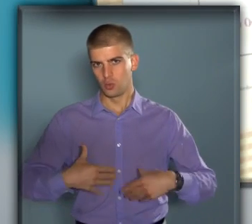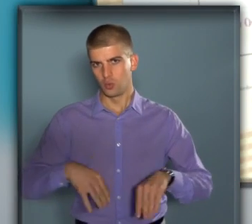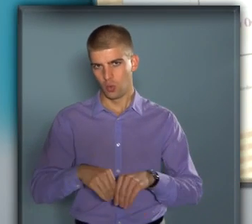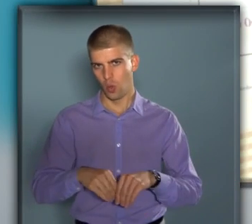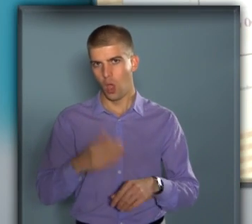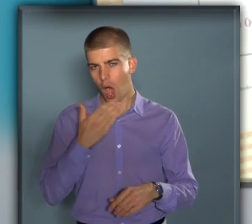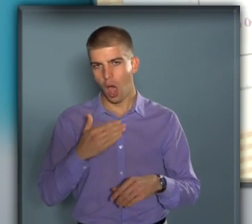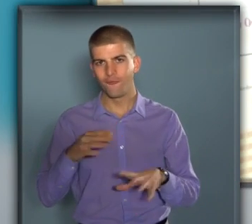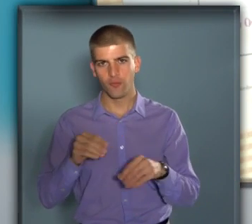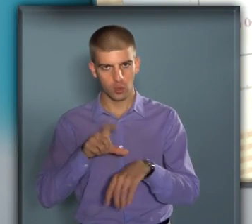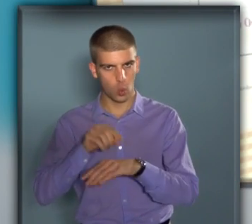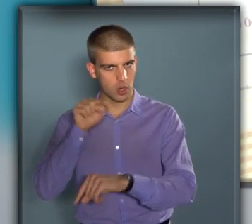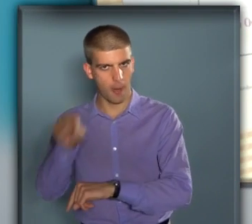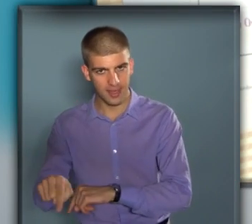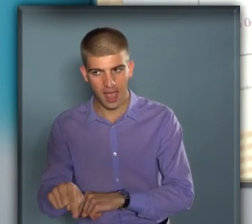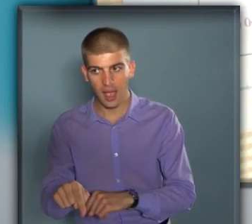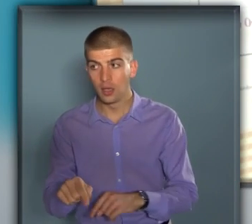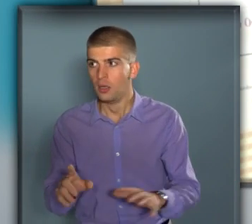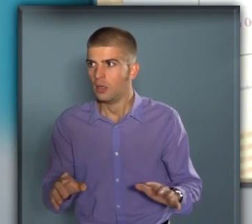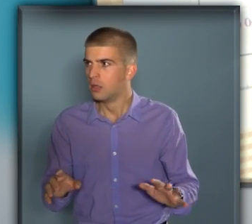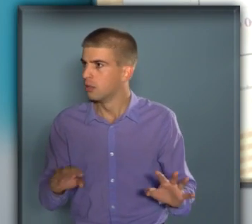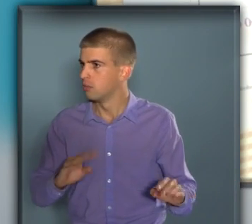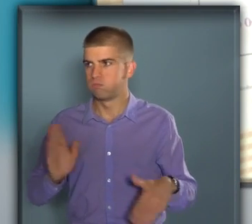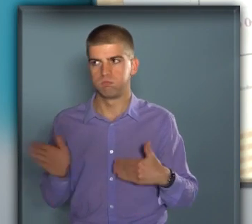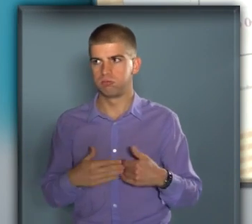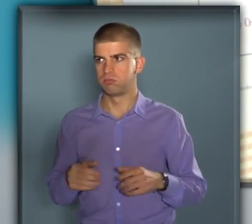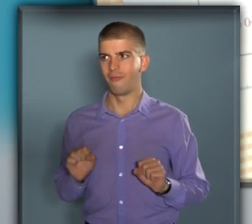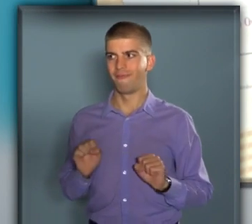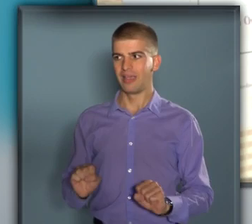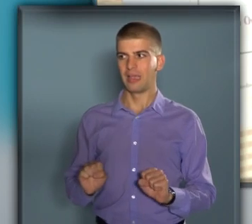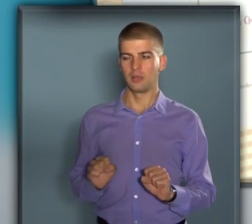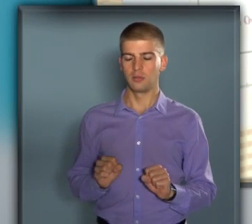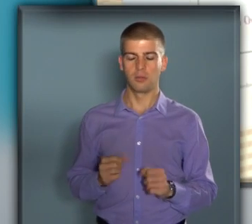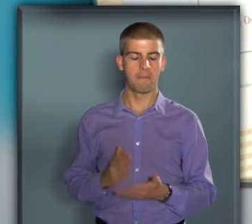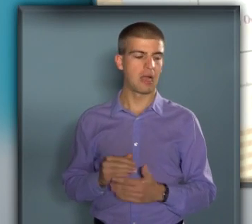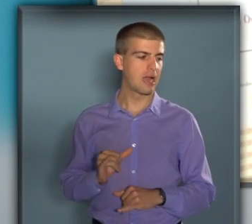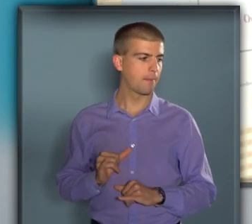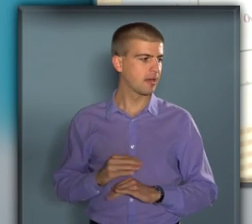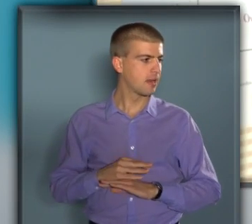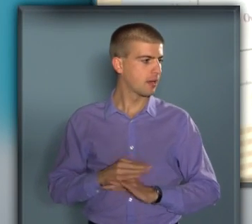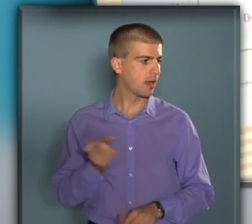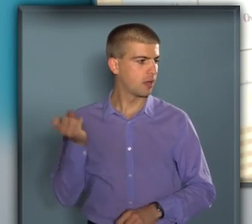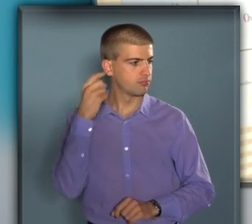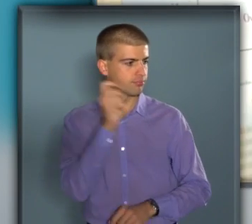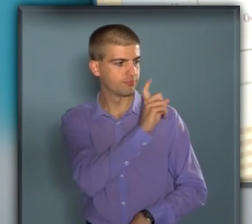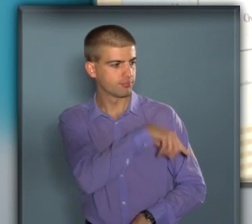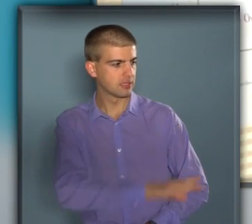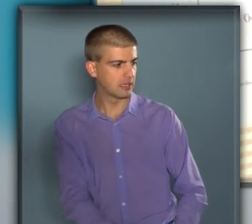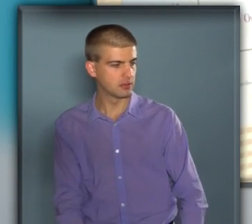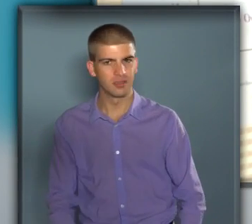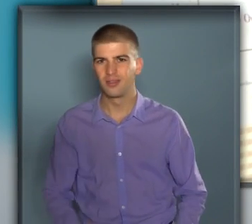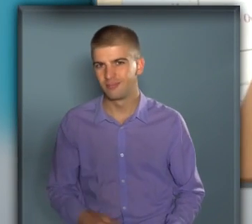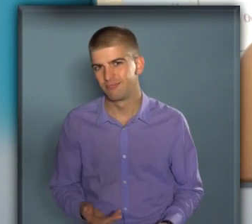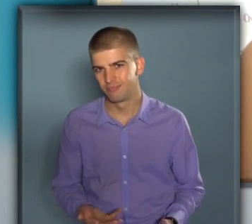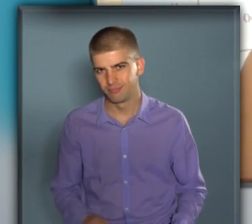a fogadóórán, akkor ilyen védekező pózban merevedek, és már igazán nem hallom a lényeget. Jól